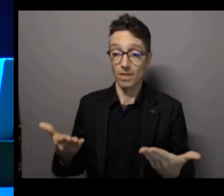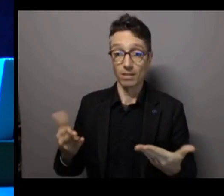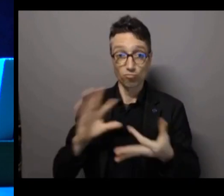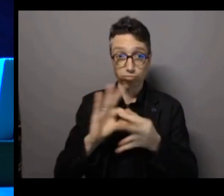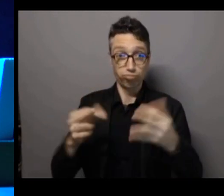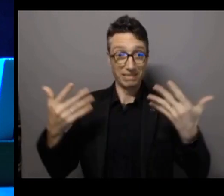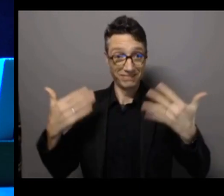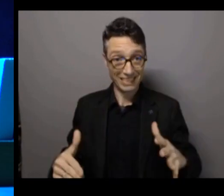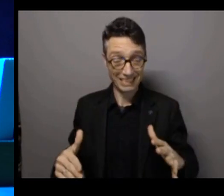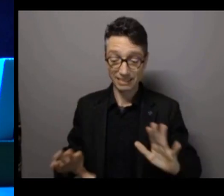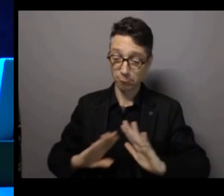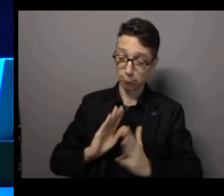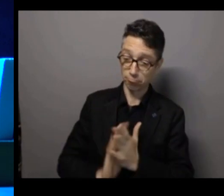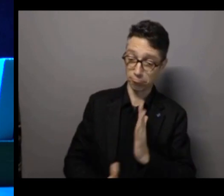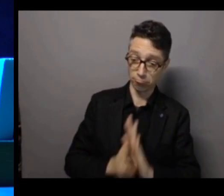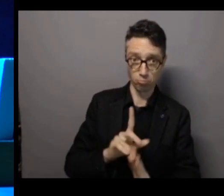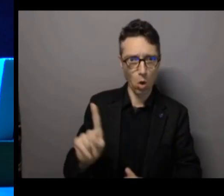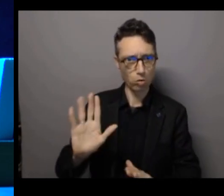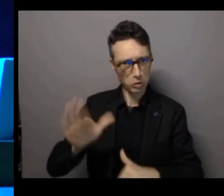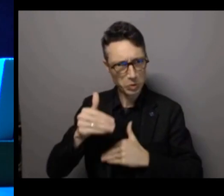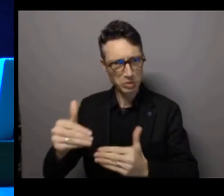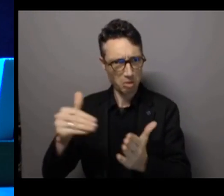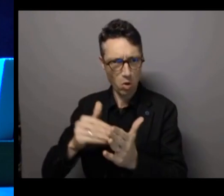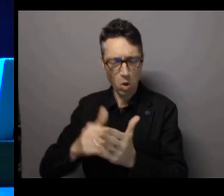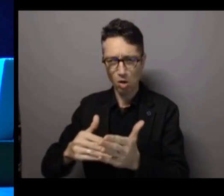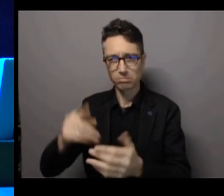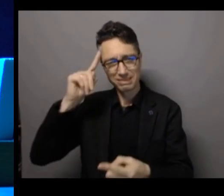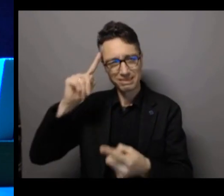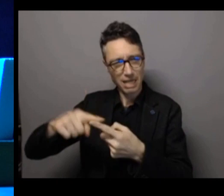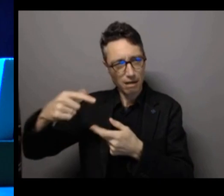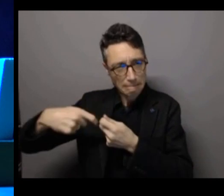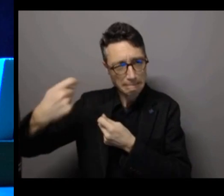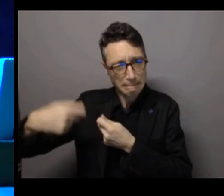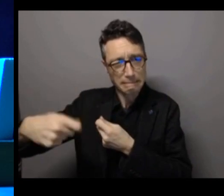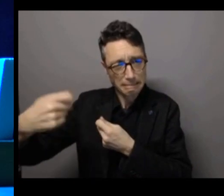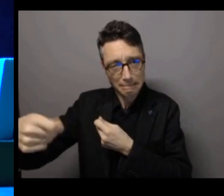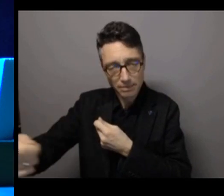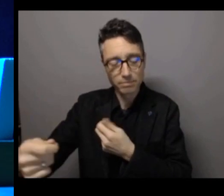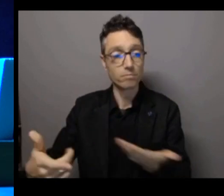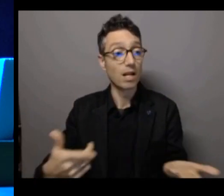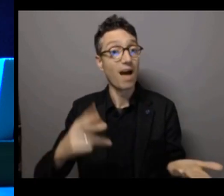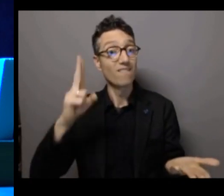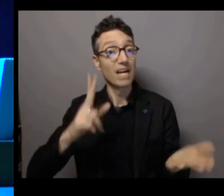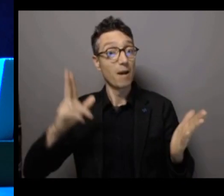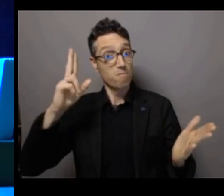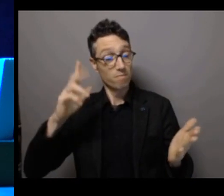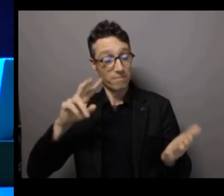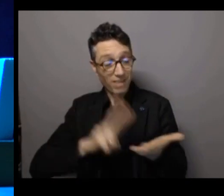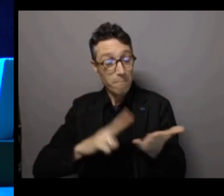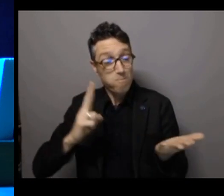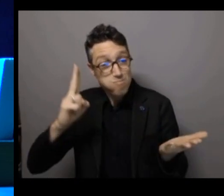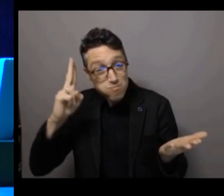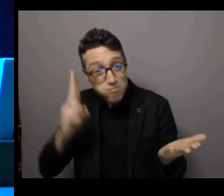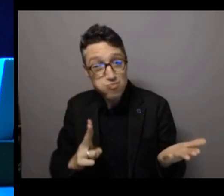voudrais que toutes ces nouvelles dynamiques que vous avez réussi à impulser, bien sûr avec les services de l'État, mais avec l'ensemble des acteurs